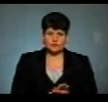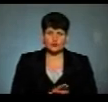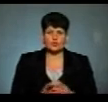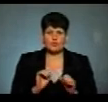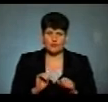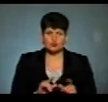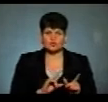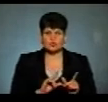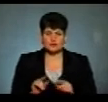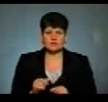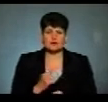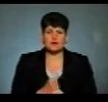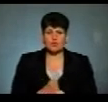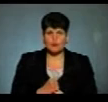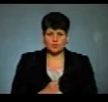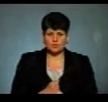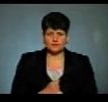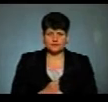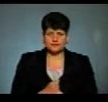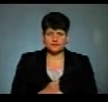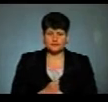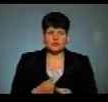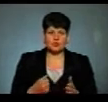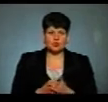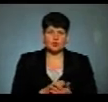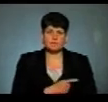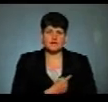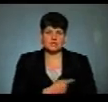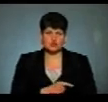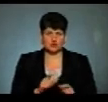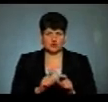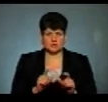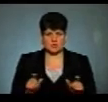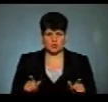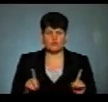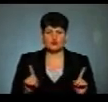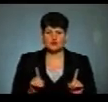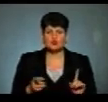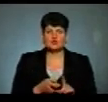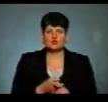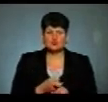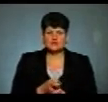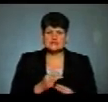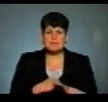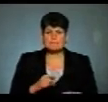можуть добиратися на роботу до медичної установи. Що